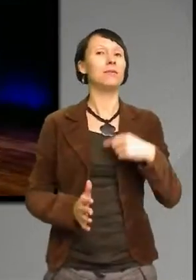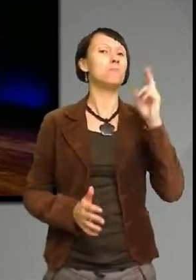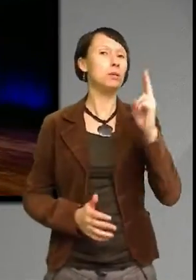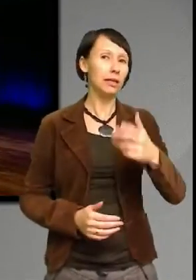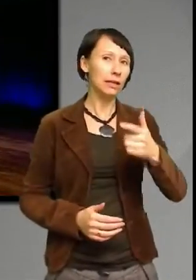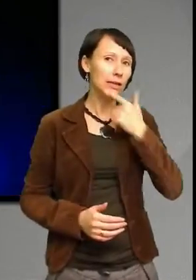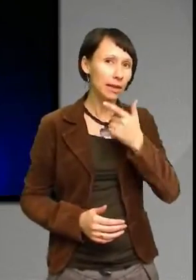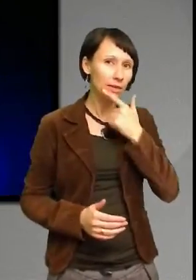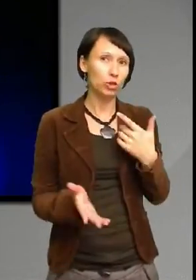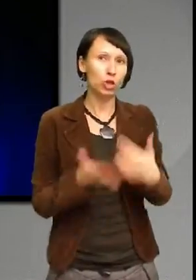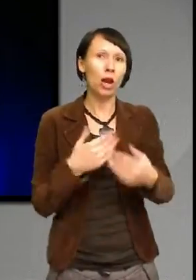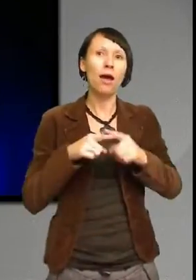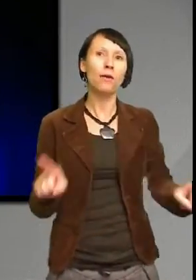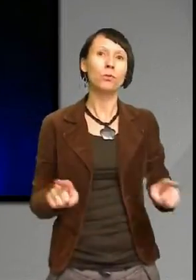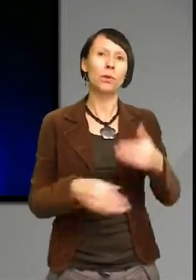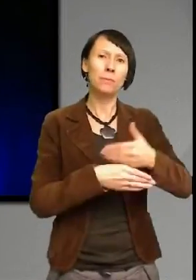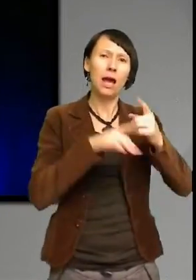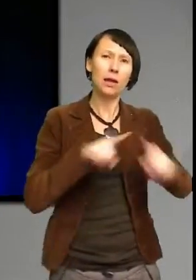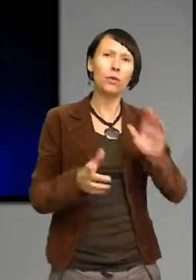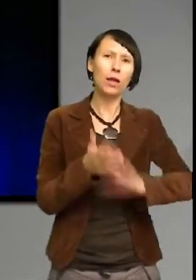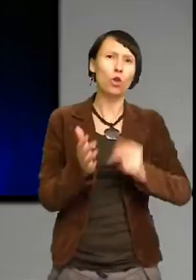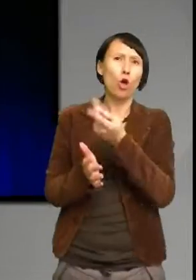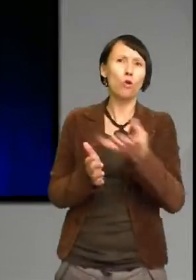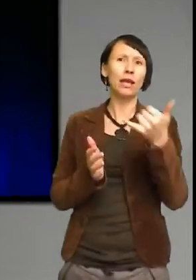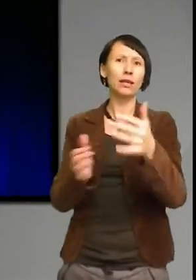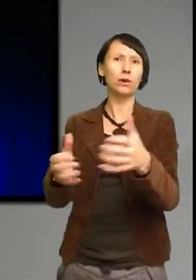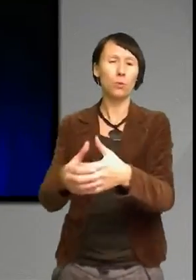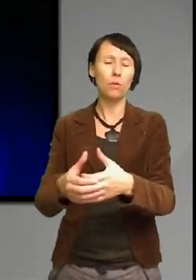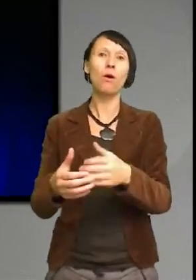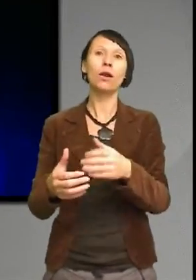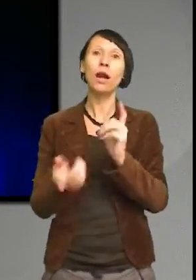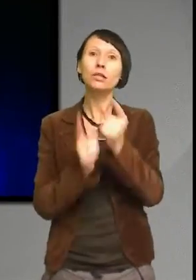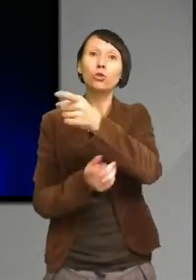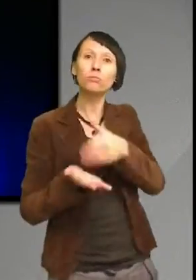skiljer oss från våra flockar och grupper. Tänk att hamna utanför gemenskapen.